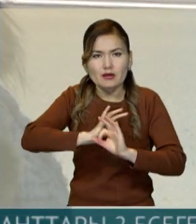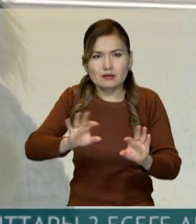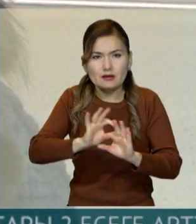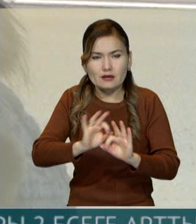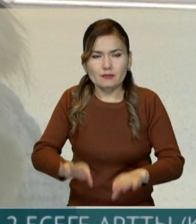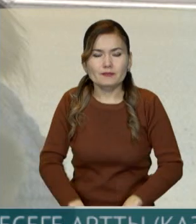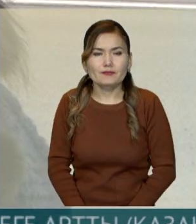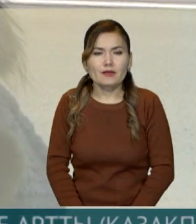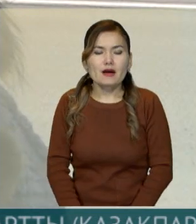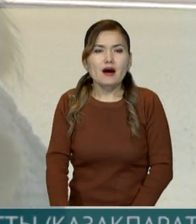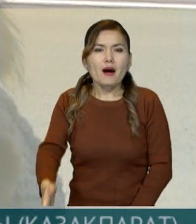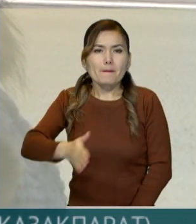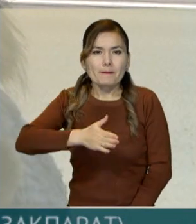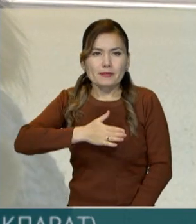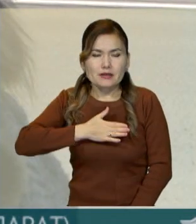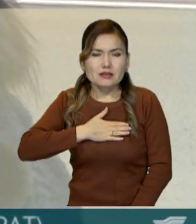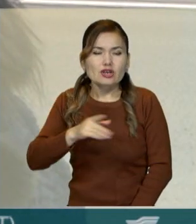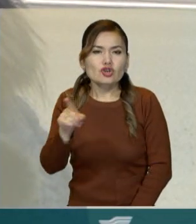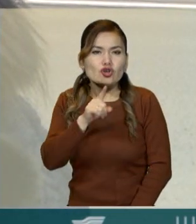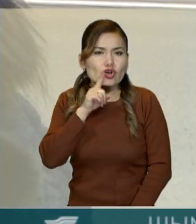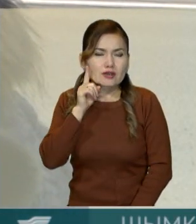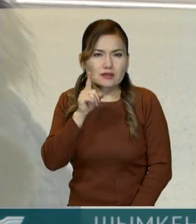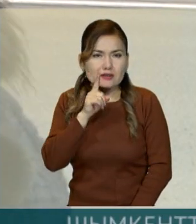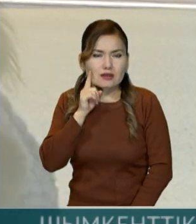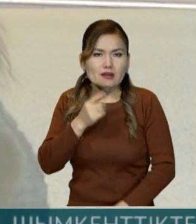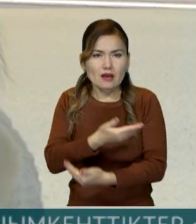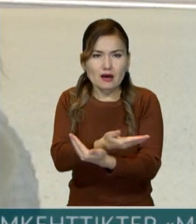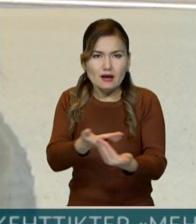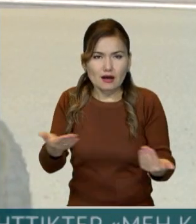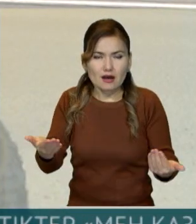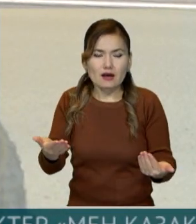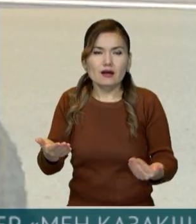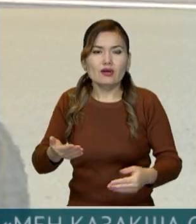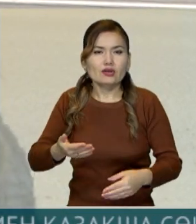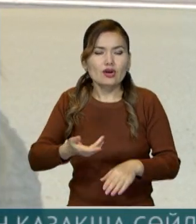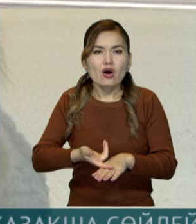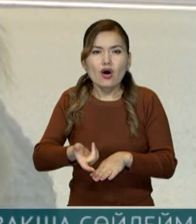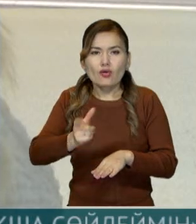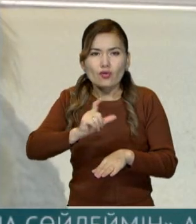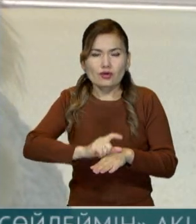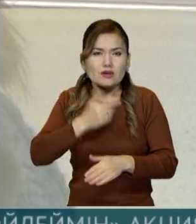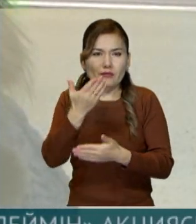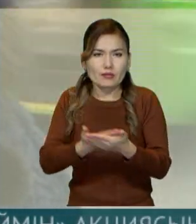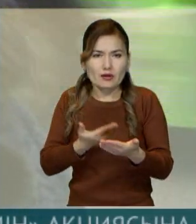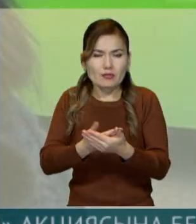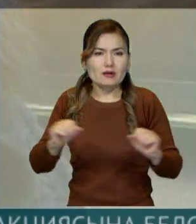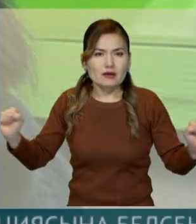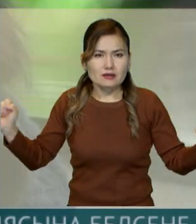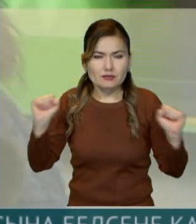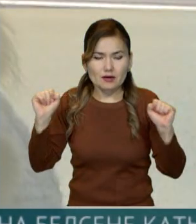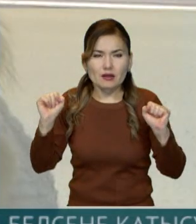Бала біздің жастарға үлкен үлгі. Мына жас балалар өзінің өміріндегі жолын